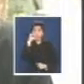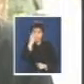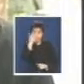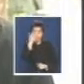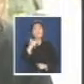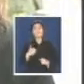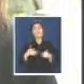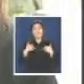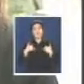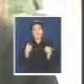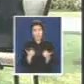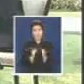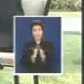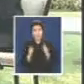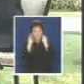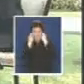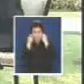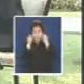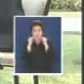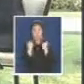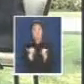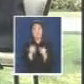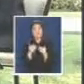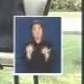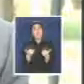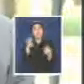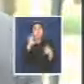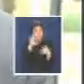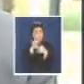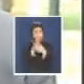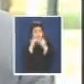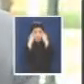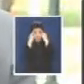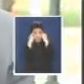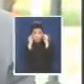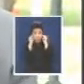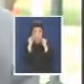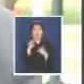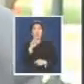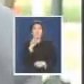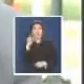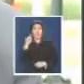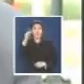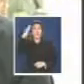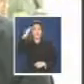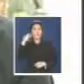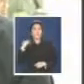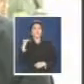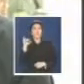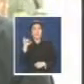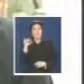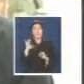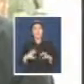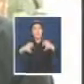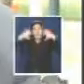ะยินดีค่ะ ขอบคุณมากครับท่านนายกครับครับผมครับและนั่นก็คือท่านนายกรัฐมนตรีครับคุณยิ่งลักษณ์ชินวัตรกับรายการ